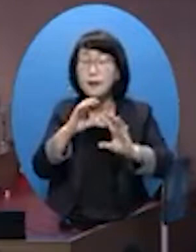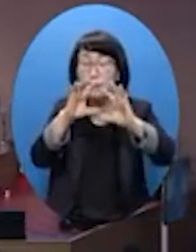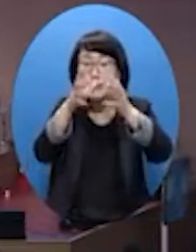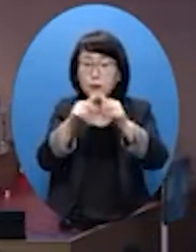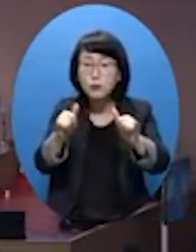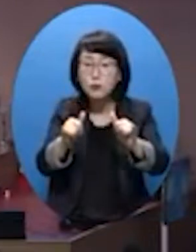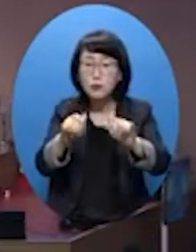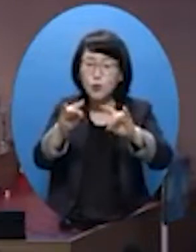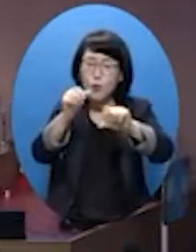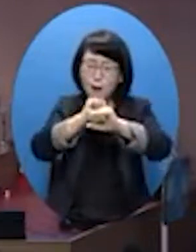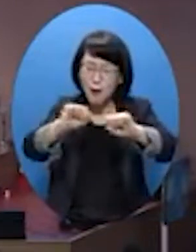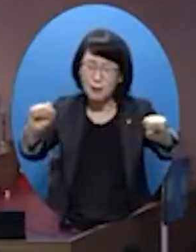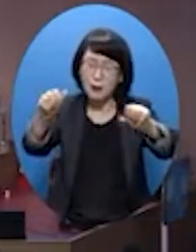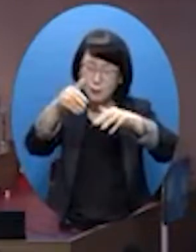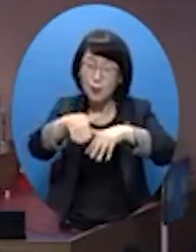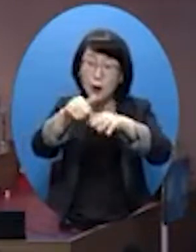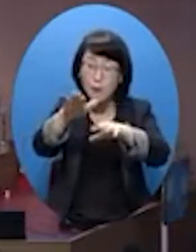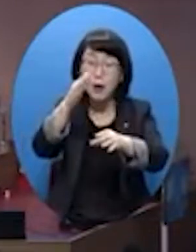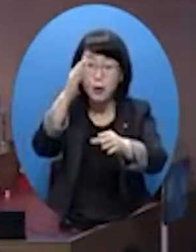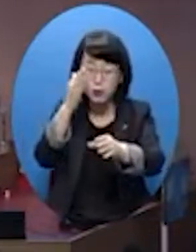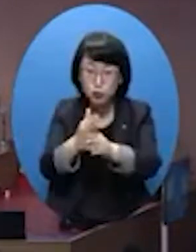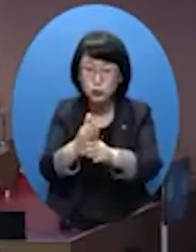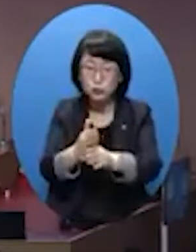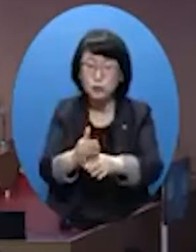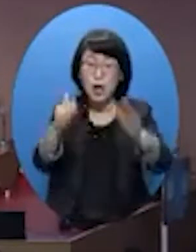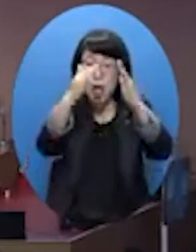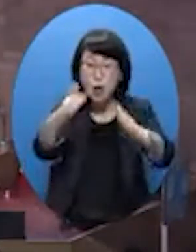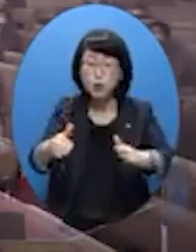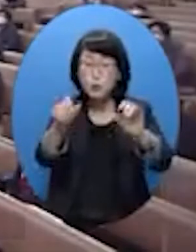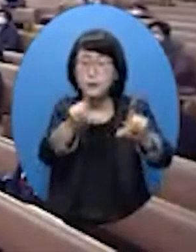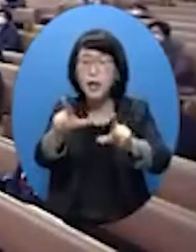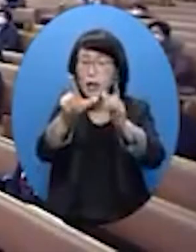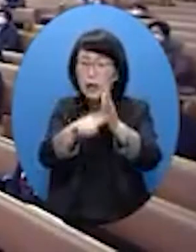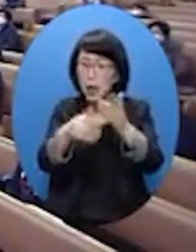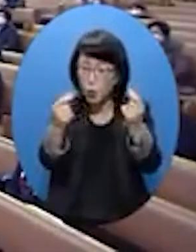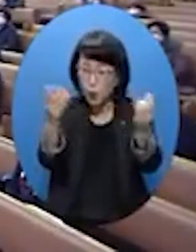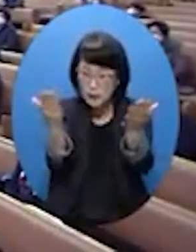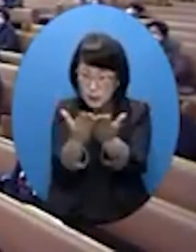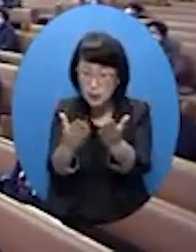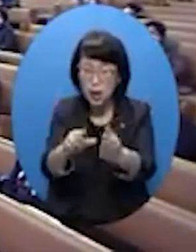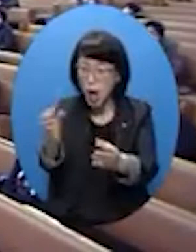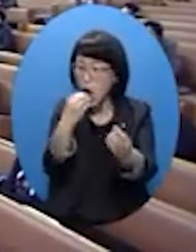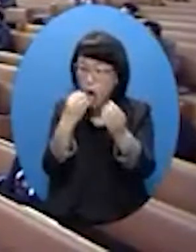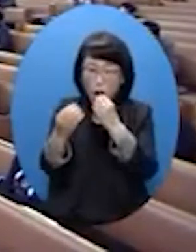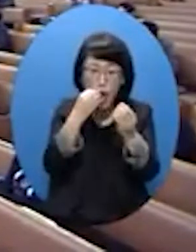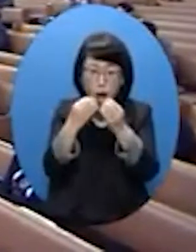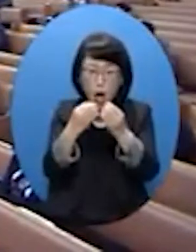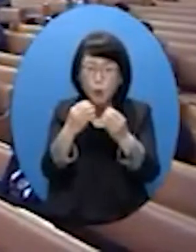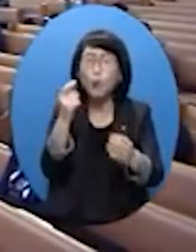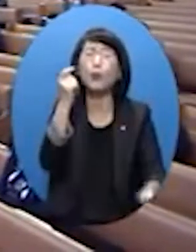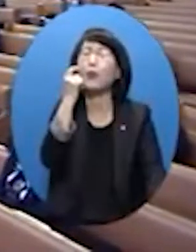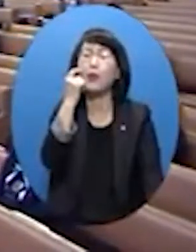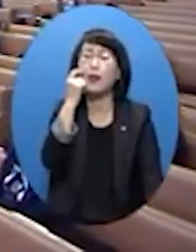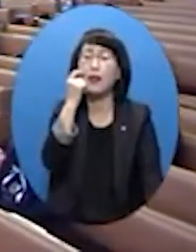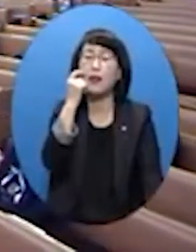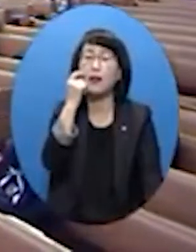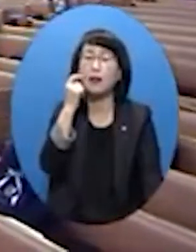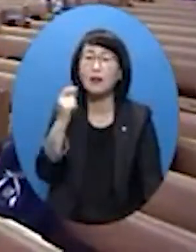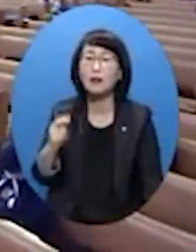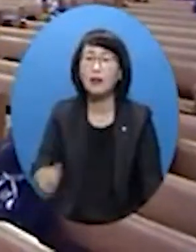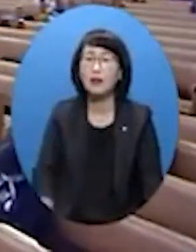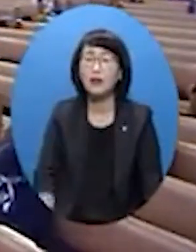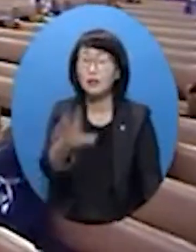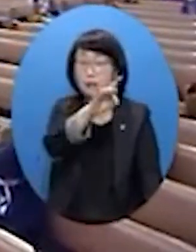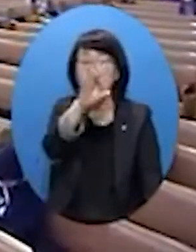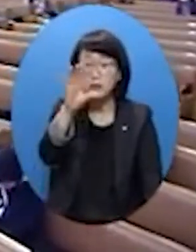들어가면서 대구 베스 테리 처럼 이것저것 배불리 먹지 못하고 돼